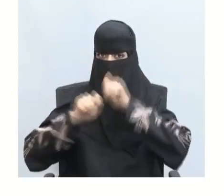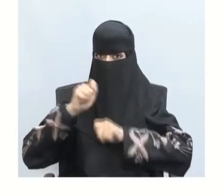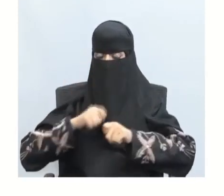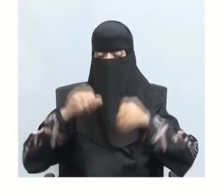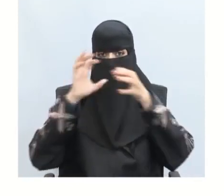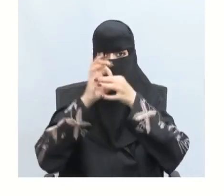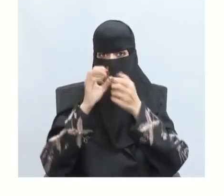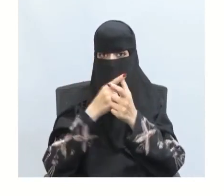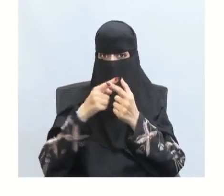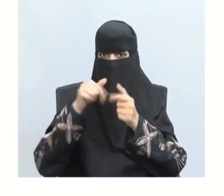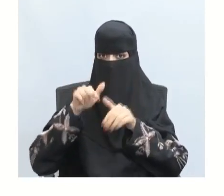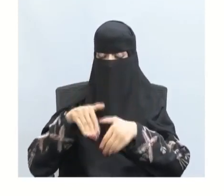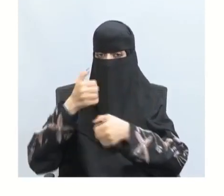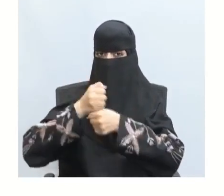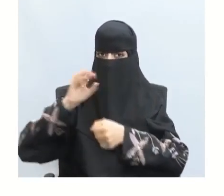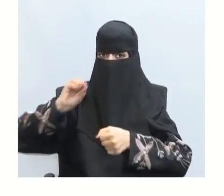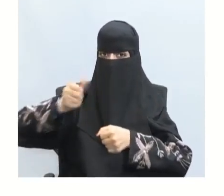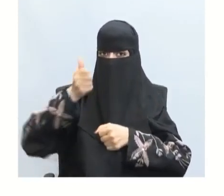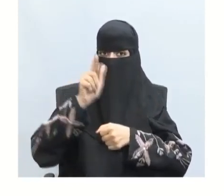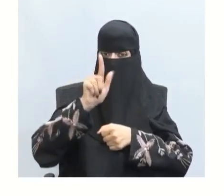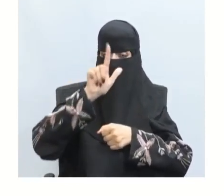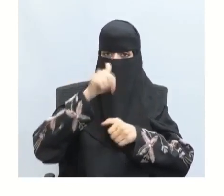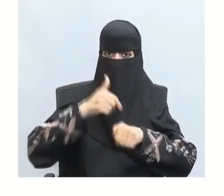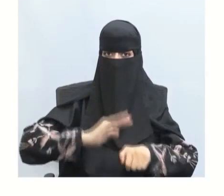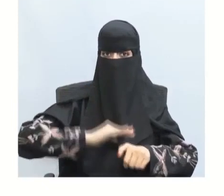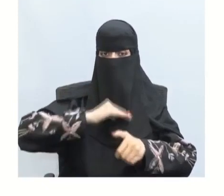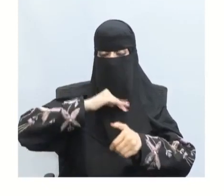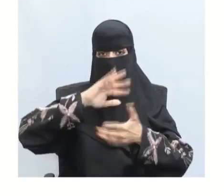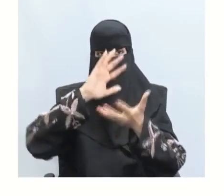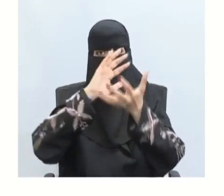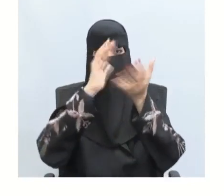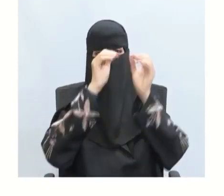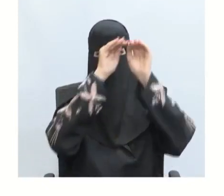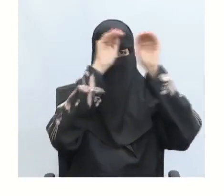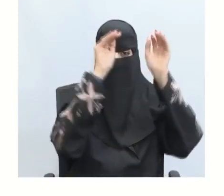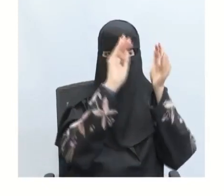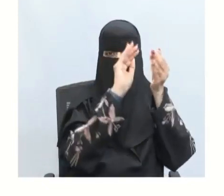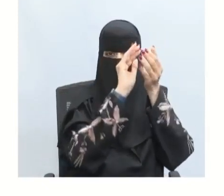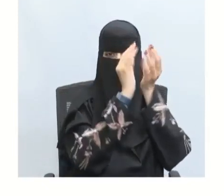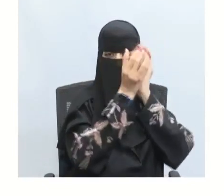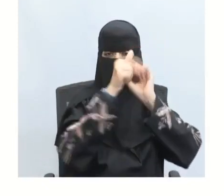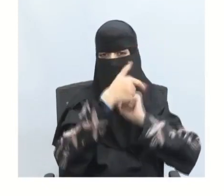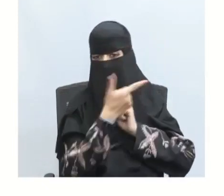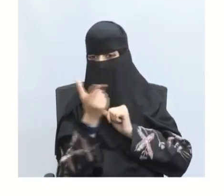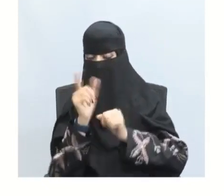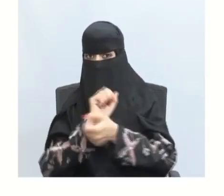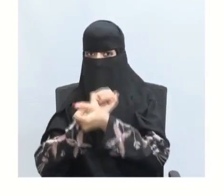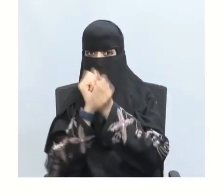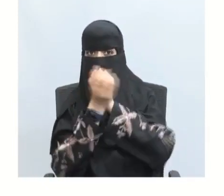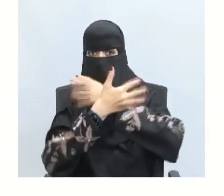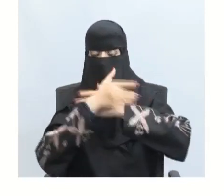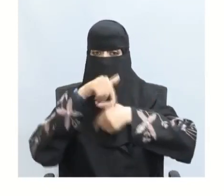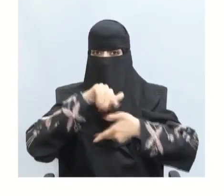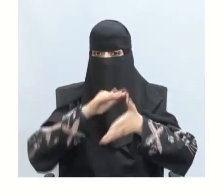الربط ما بين ثابت هابل وبين عمر الكون فجميع المجرات يبتعد بعضها